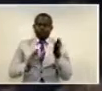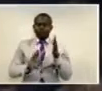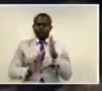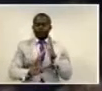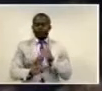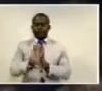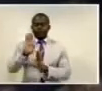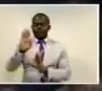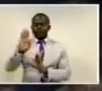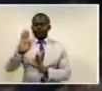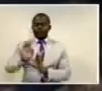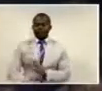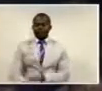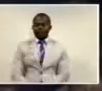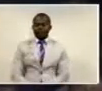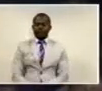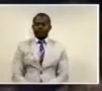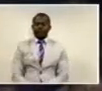imbere.